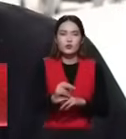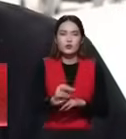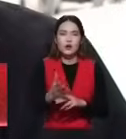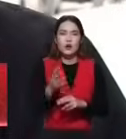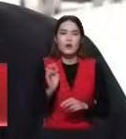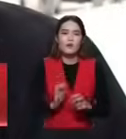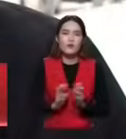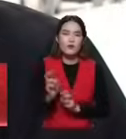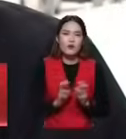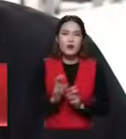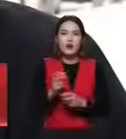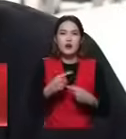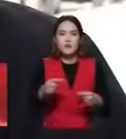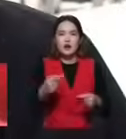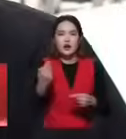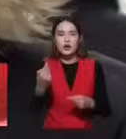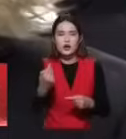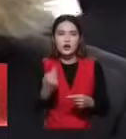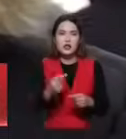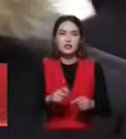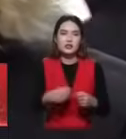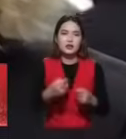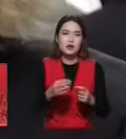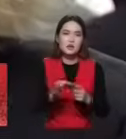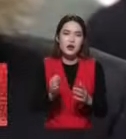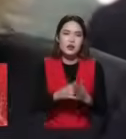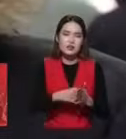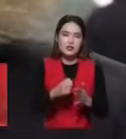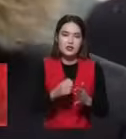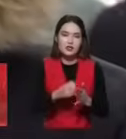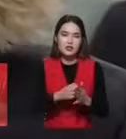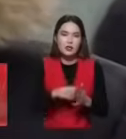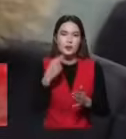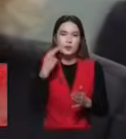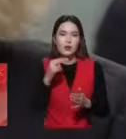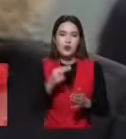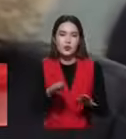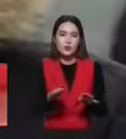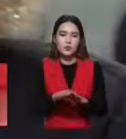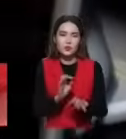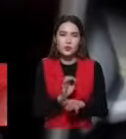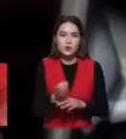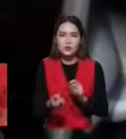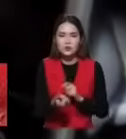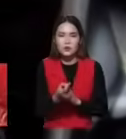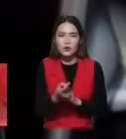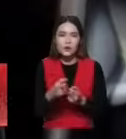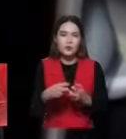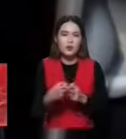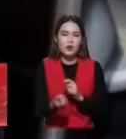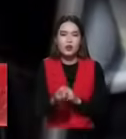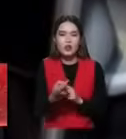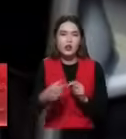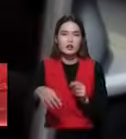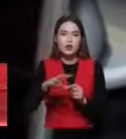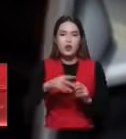болсын, крандар болсын, Қытайдың техникасын бәрі мақтайды. Оттан мен Қытай машинасын алуға ешқандай бір қорқыныш жоқ деп ойладым. Аспан асты елінің көліктері